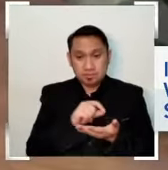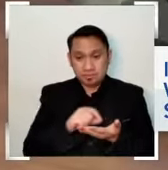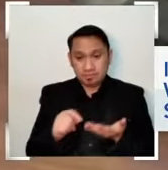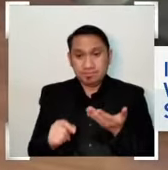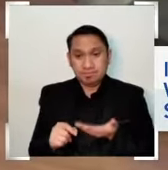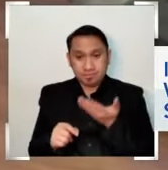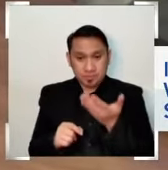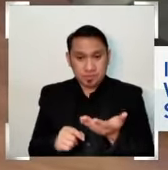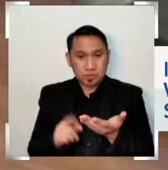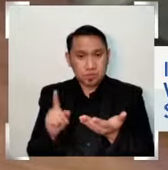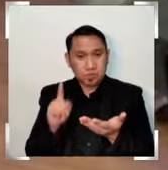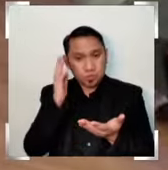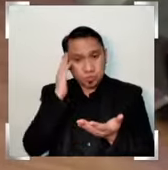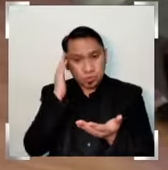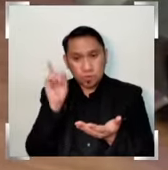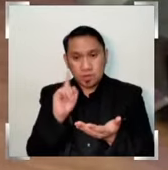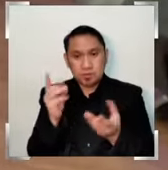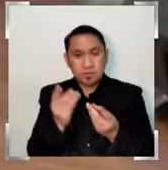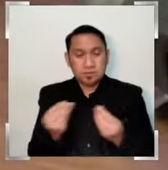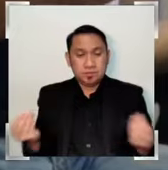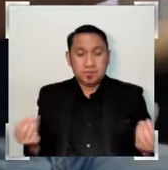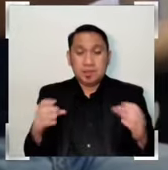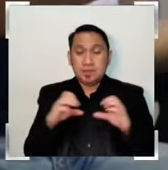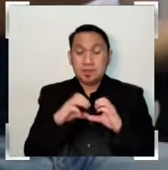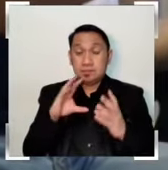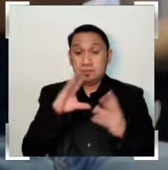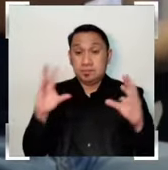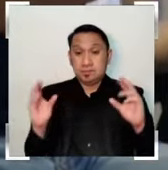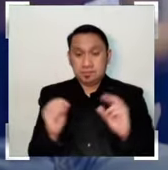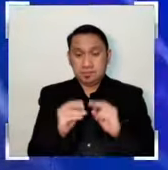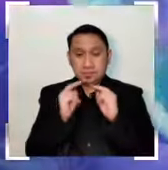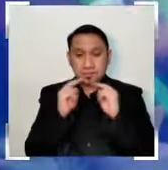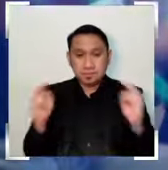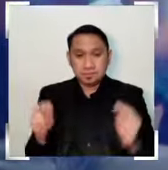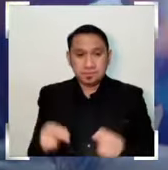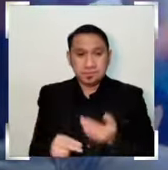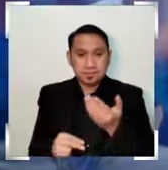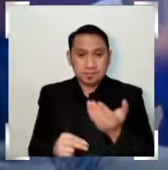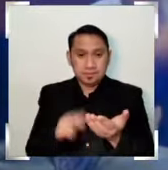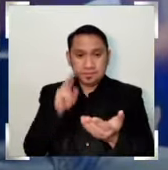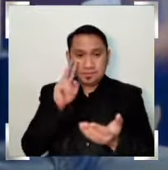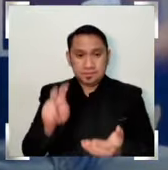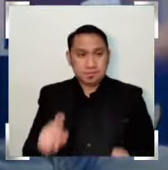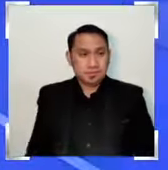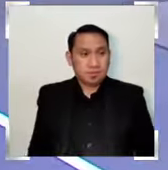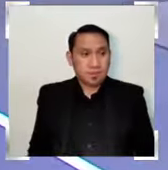resolusyon. Para sa GMA Integrated News, Mark Salazar ang inyong saksi.